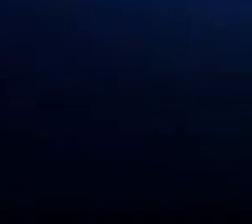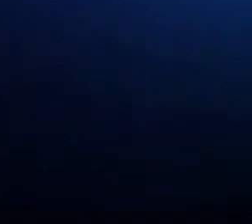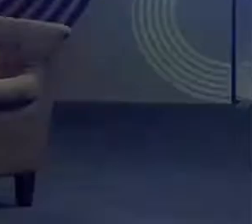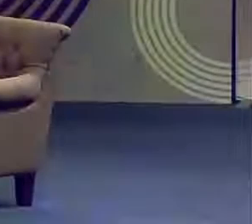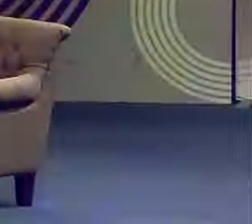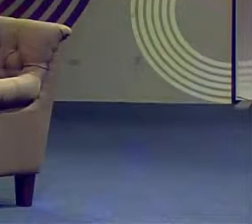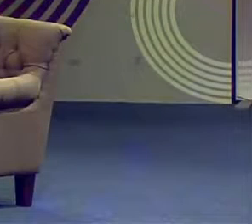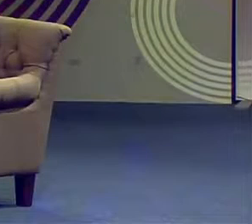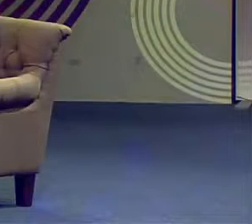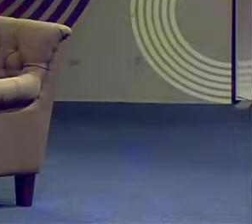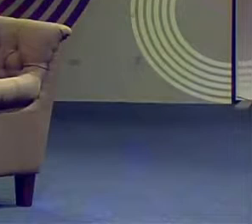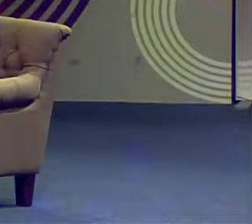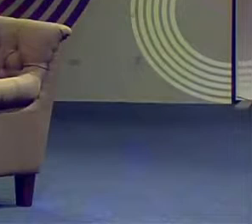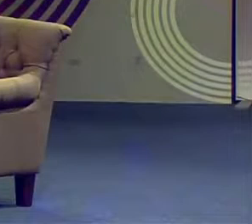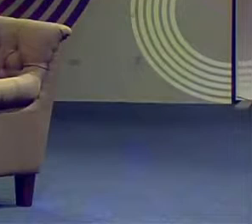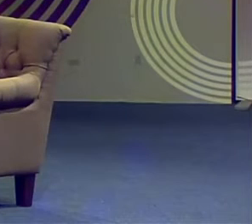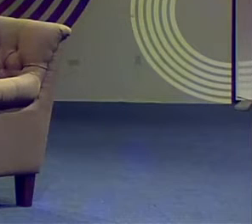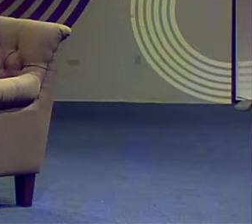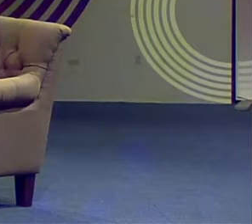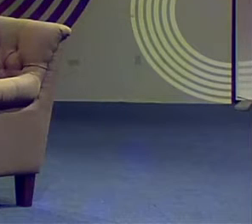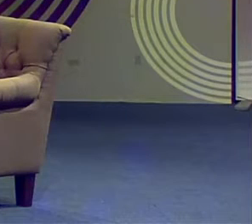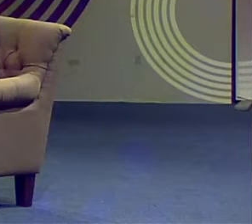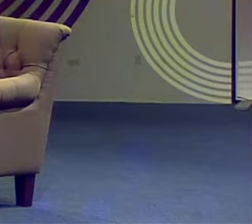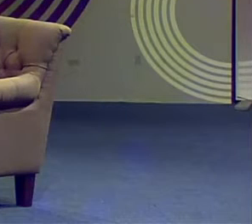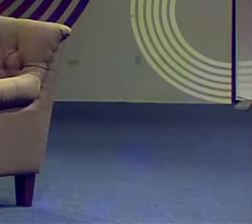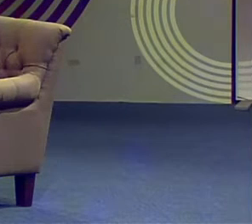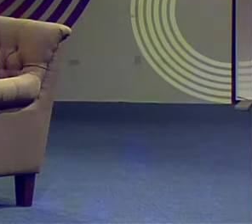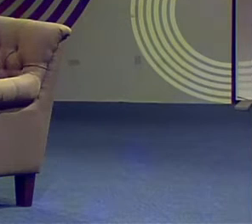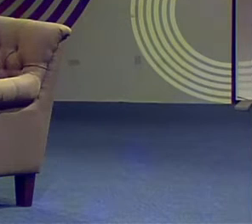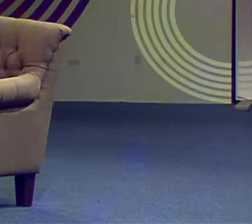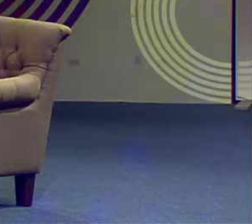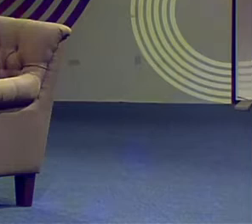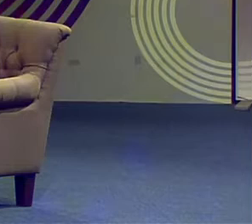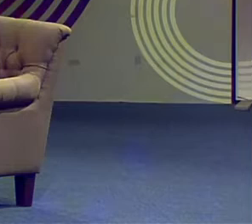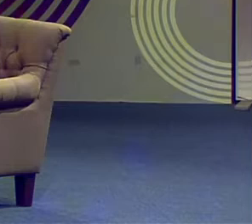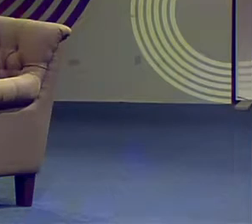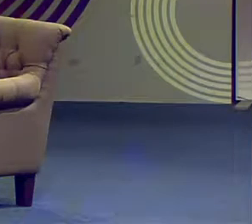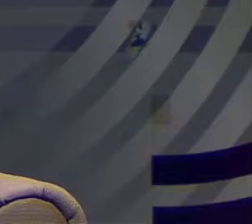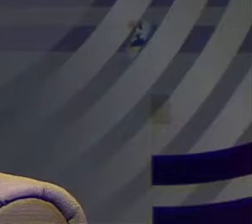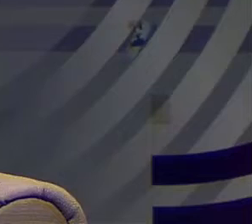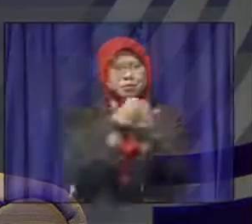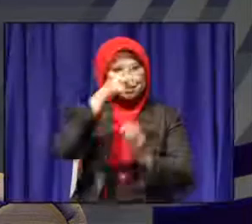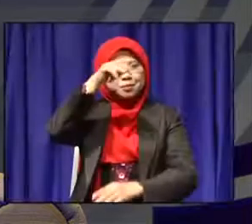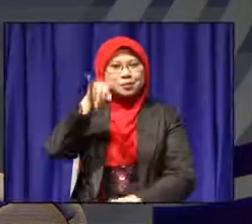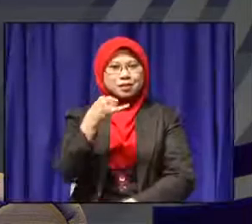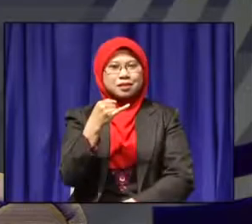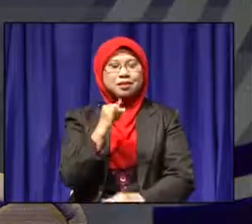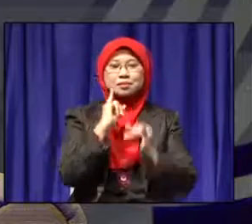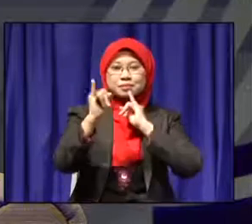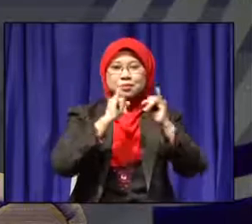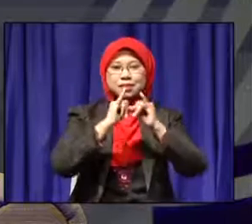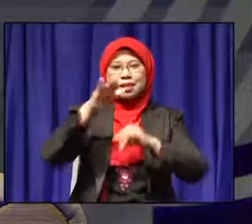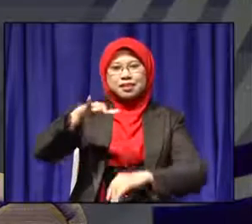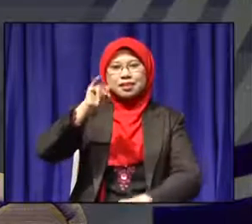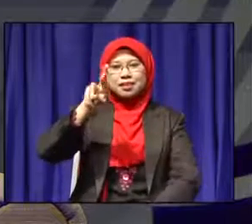hai hai oke baiklah para penulis galiannya memang saya telah kesal sebuah sekolah di Putrajaya dan bertumbuh dengan